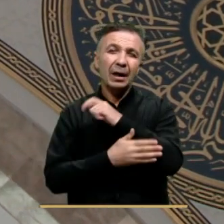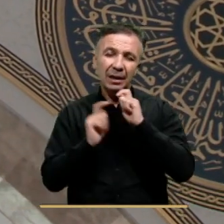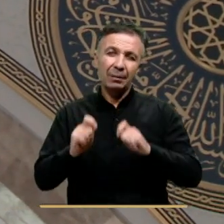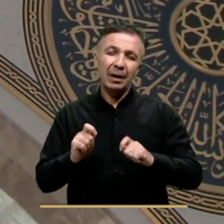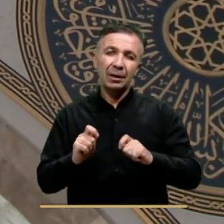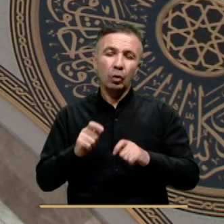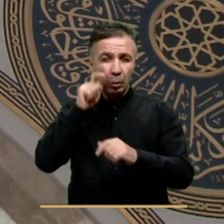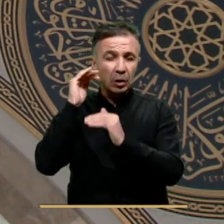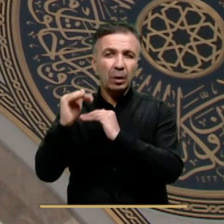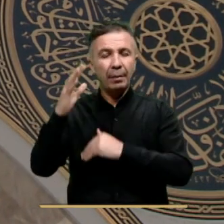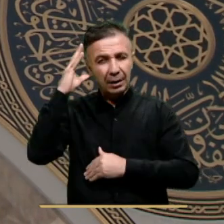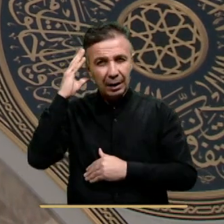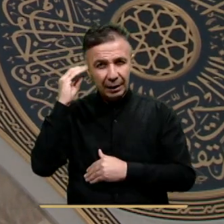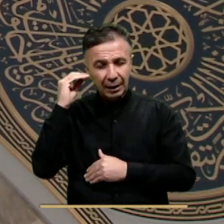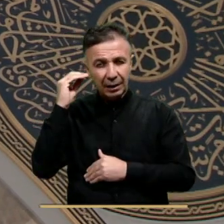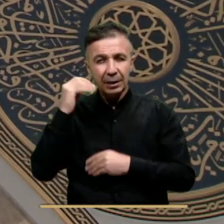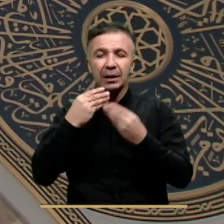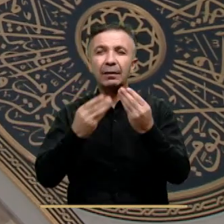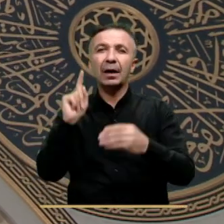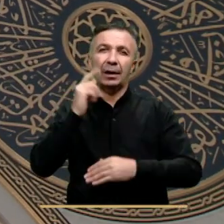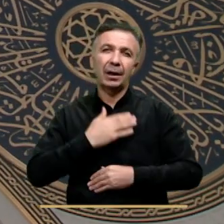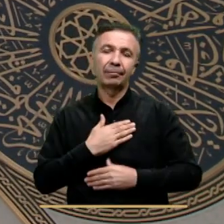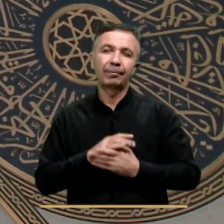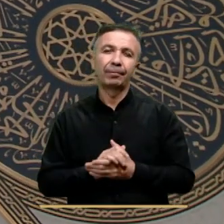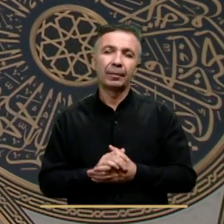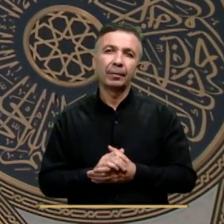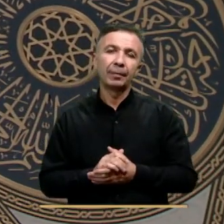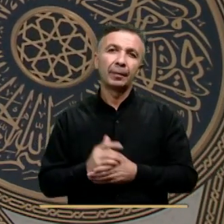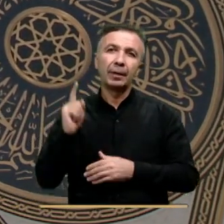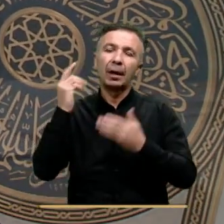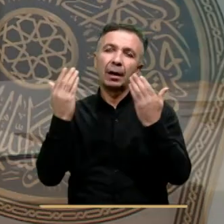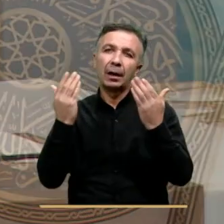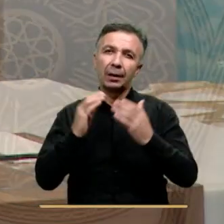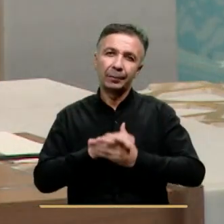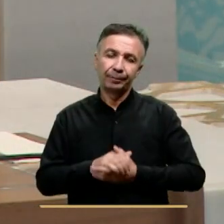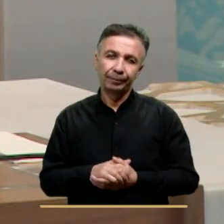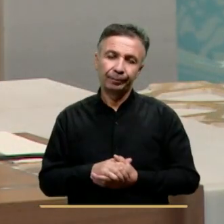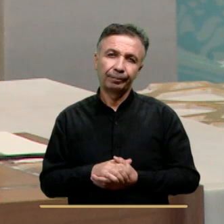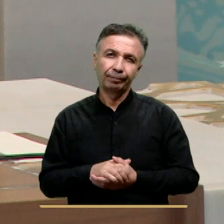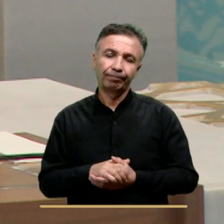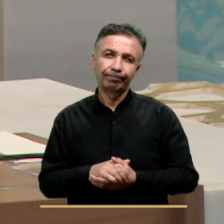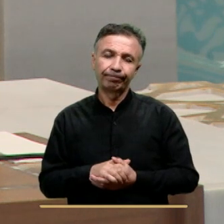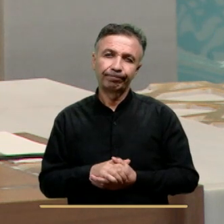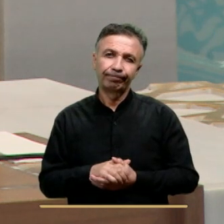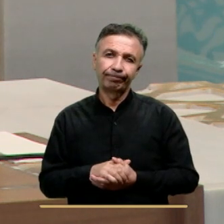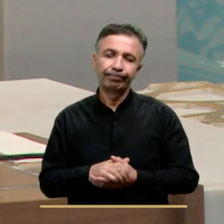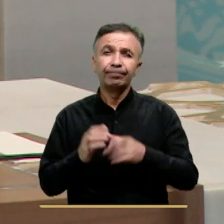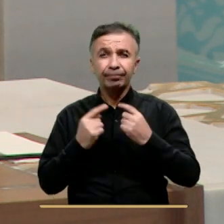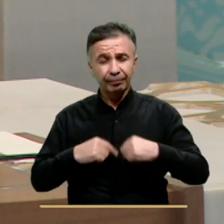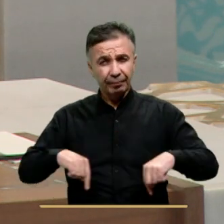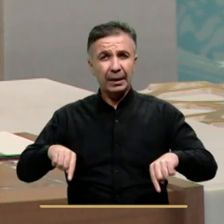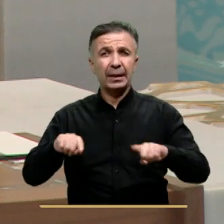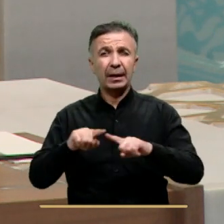Basiret ve feraset lütfeyle ya rabbi ya ilahel alemin ya rabbel alemin bizlere